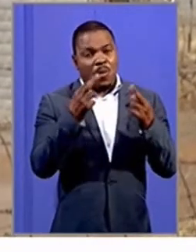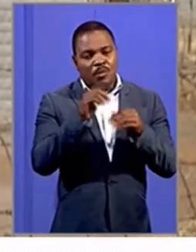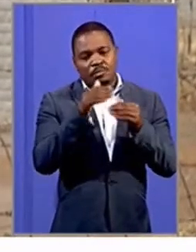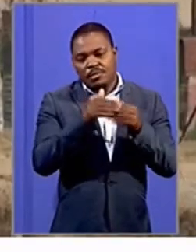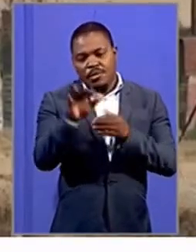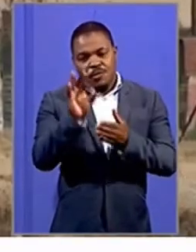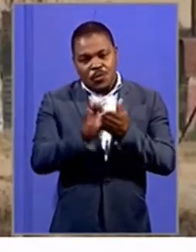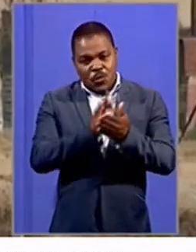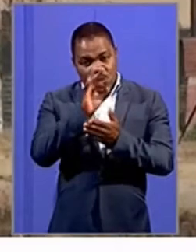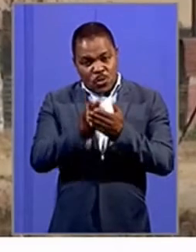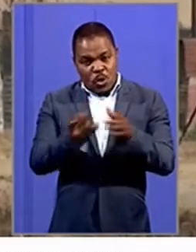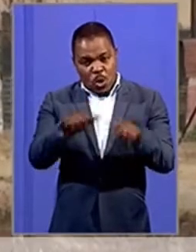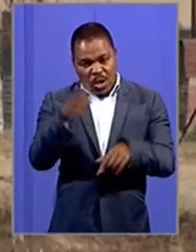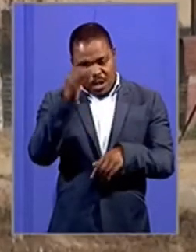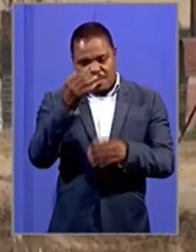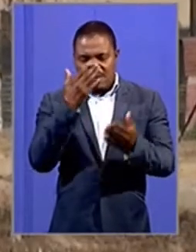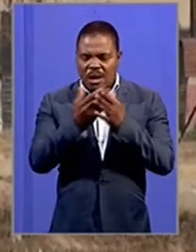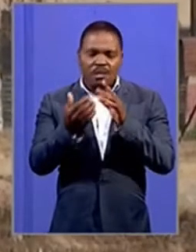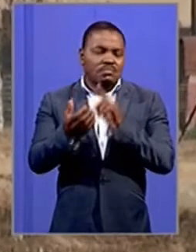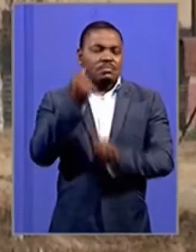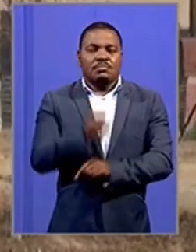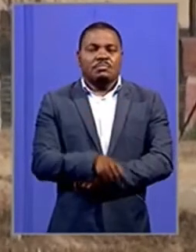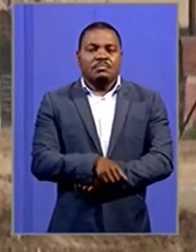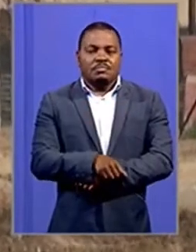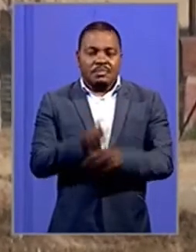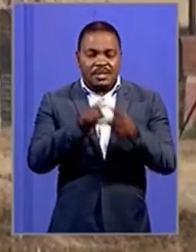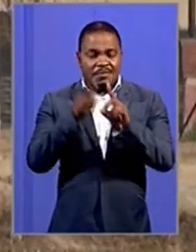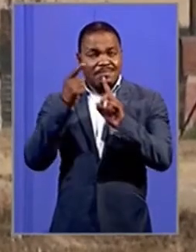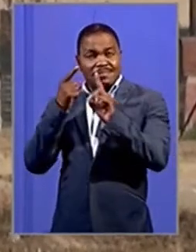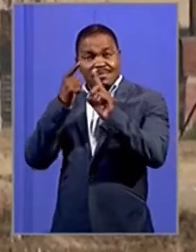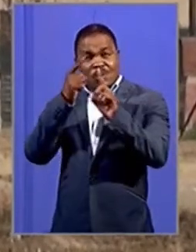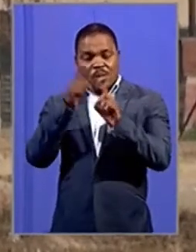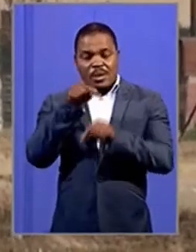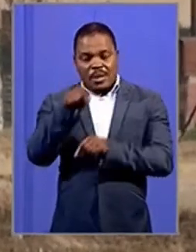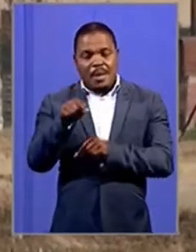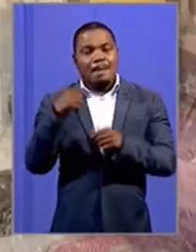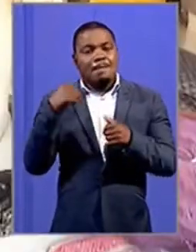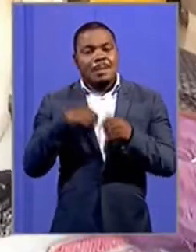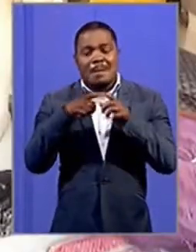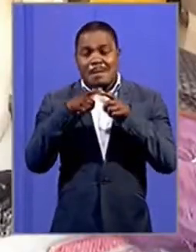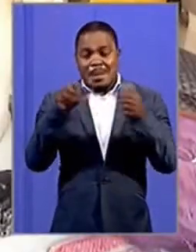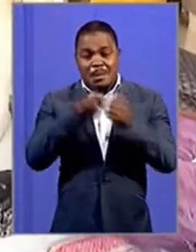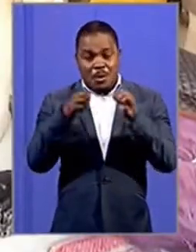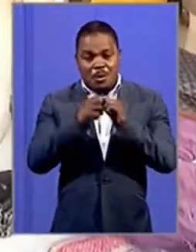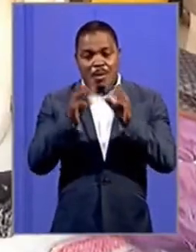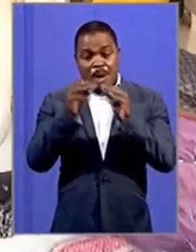tse di latelang tsa dipuso selegae o lebile segolo setonna masepala o aparetsweng ke mathata wa